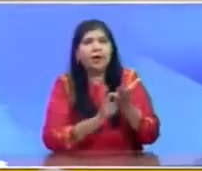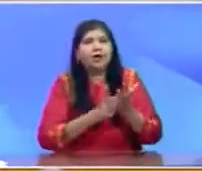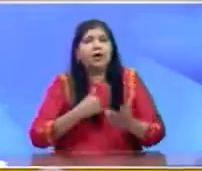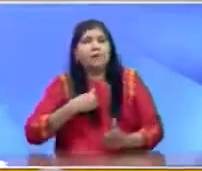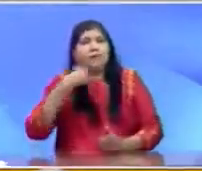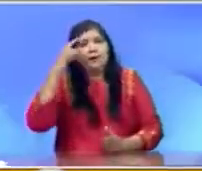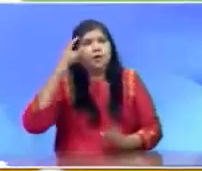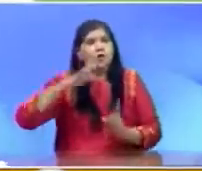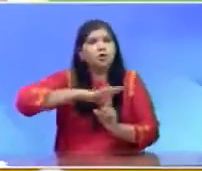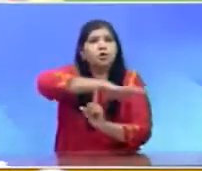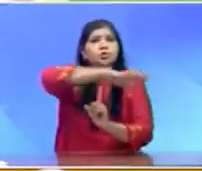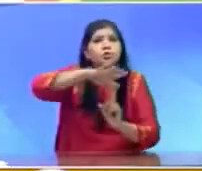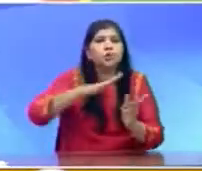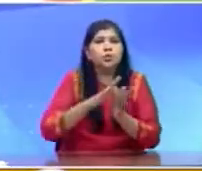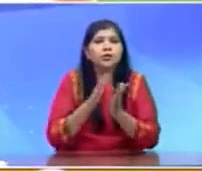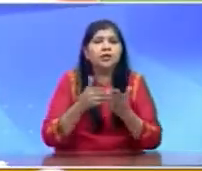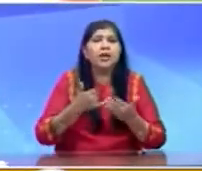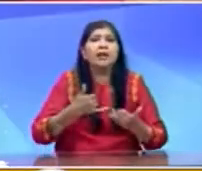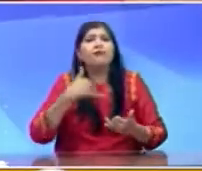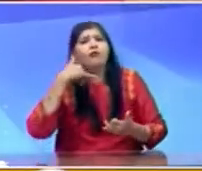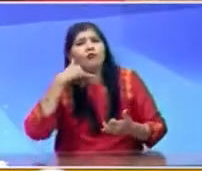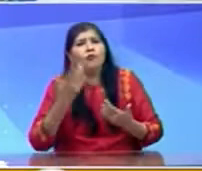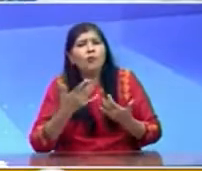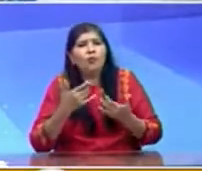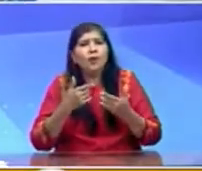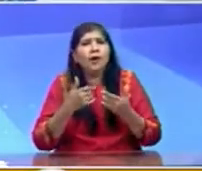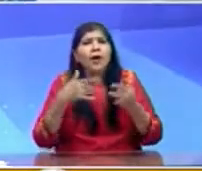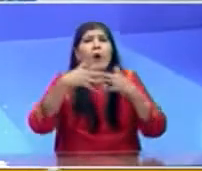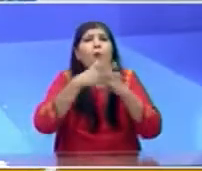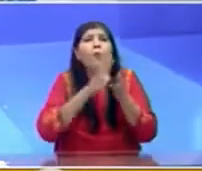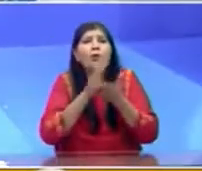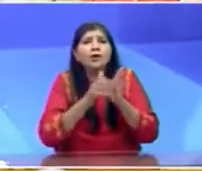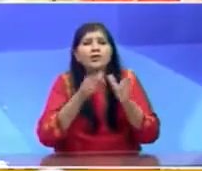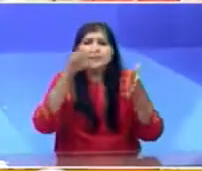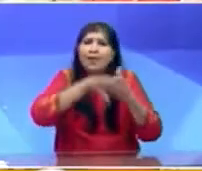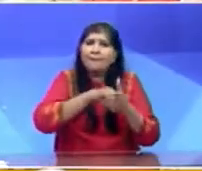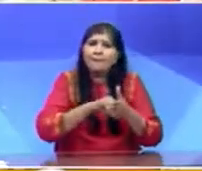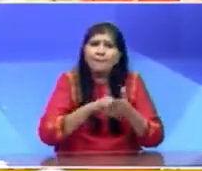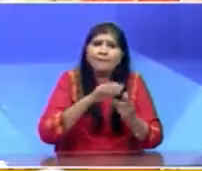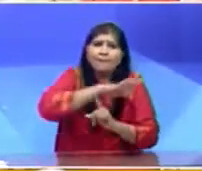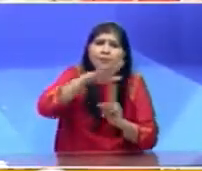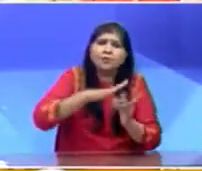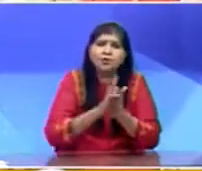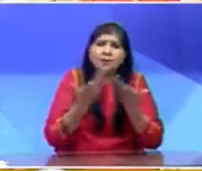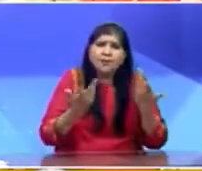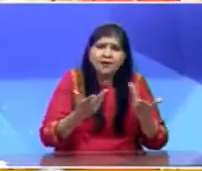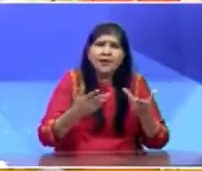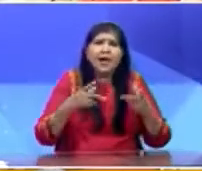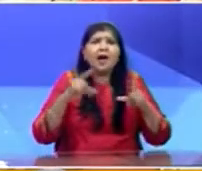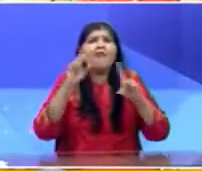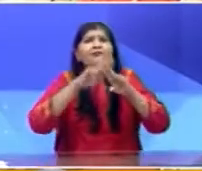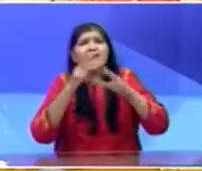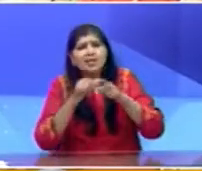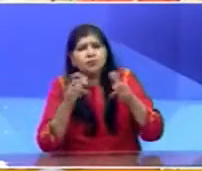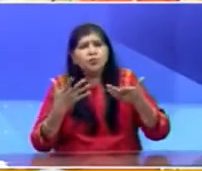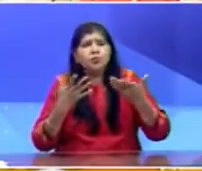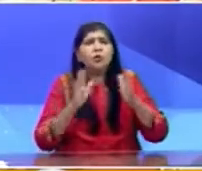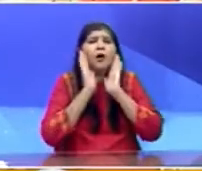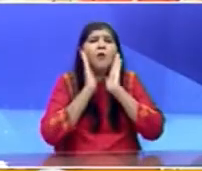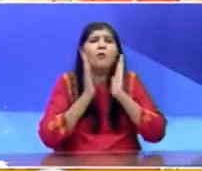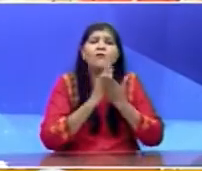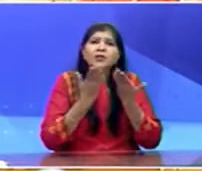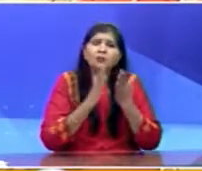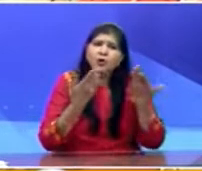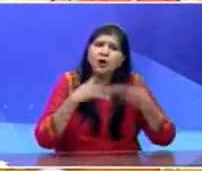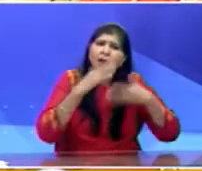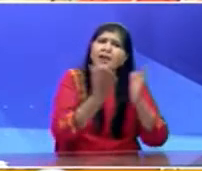सोशल मीडिया प्रोफाइल पिक्चर में तिरंगा लगा सकते हैं। वैसे क्या आप जानते हैं, 2 अगस्त